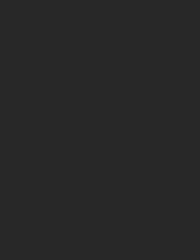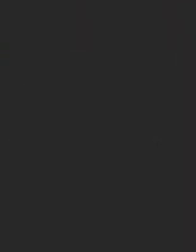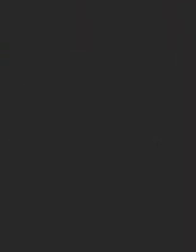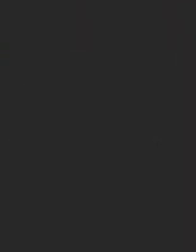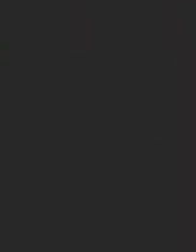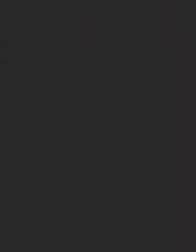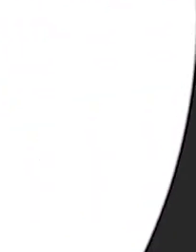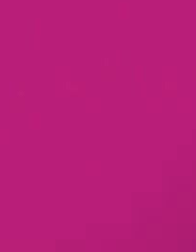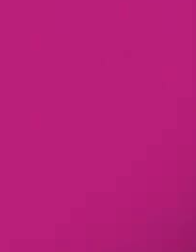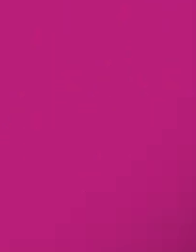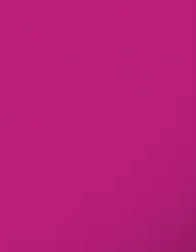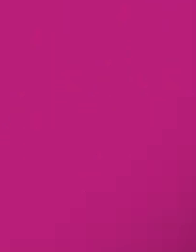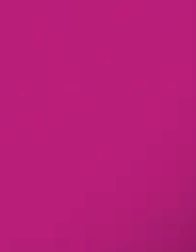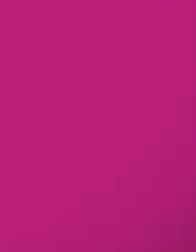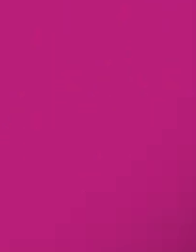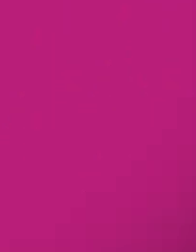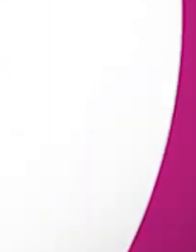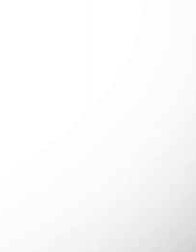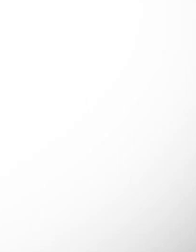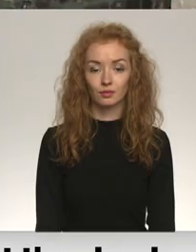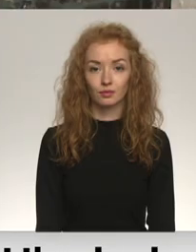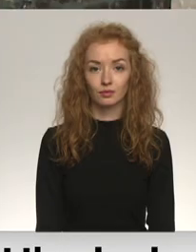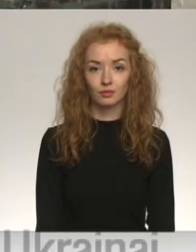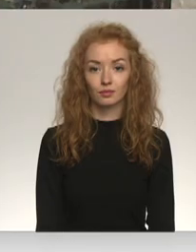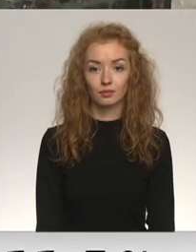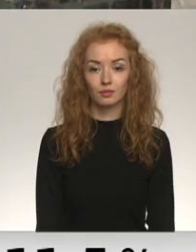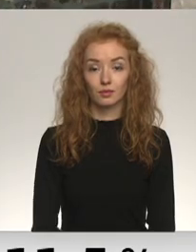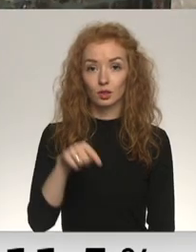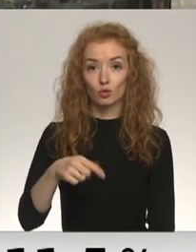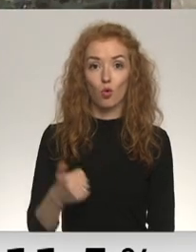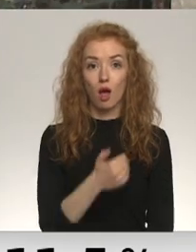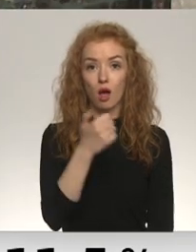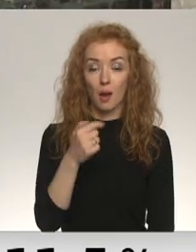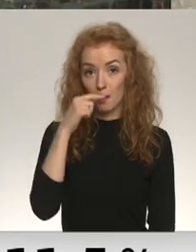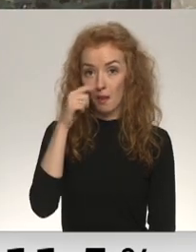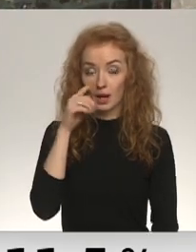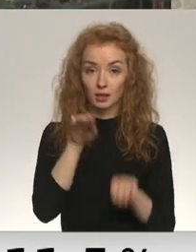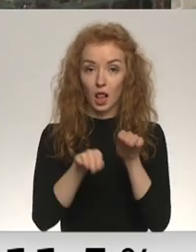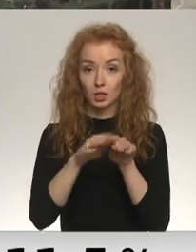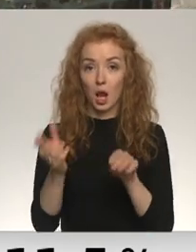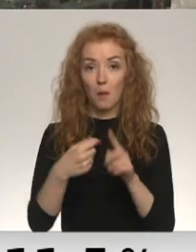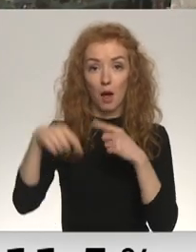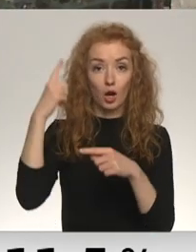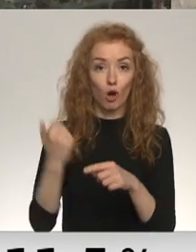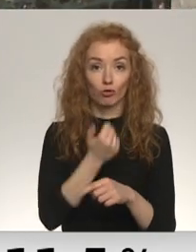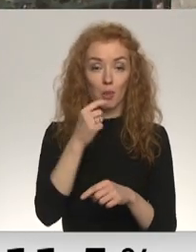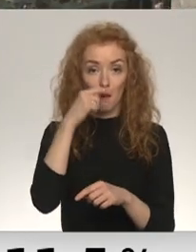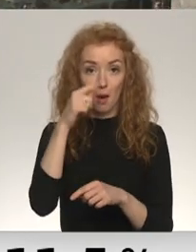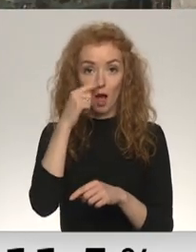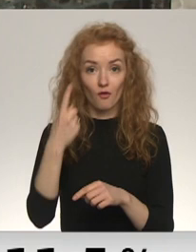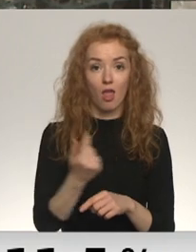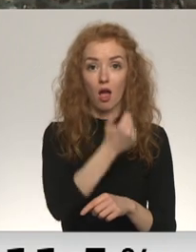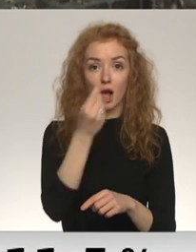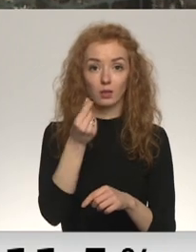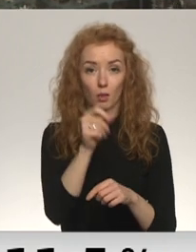Re, viss ēters ir te! Šogad martā, salīdzinājumā ar pagājušā gada martu, gada